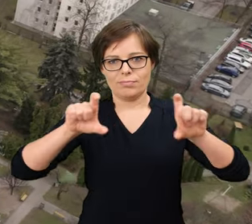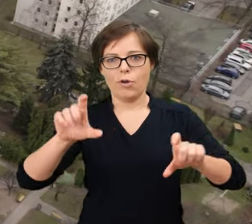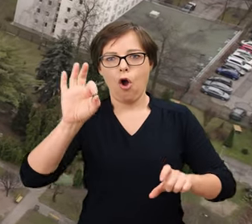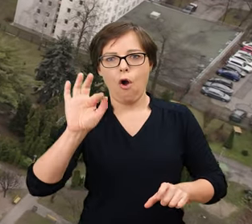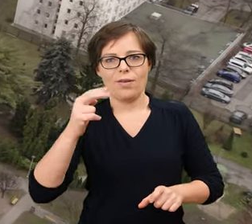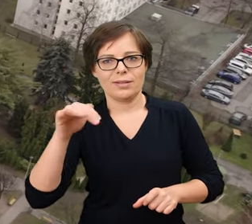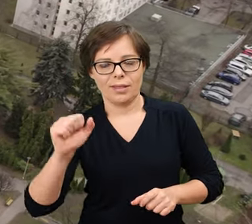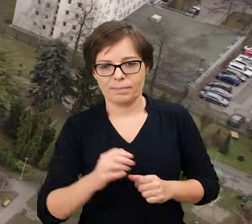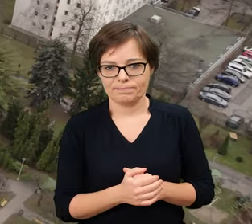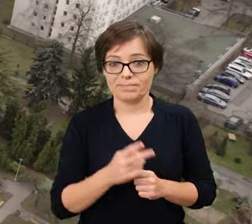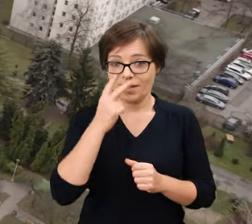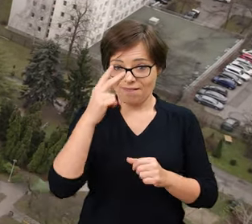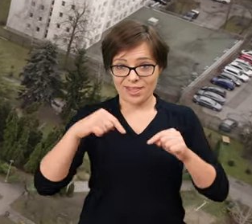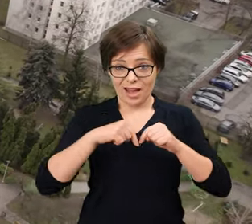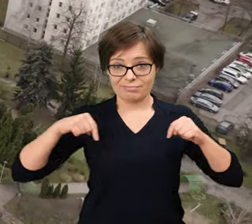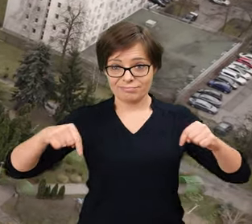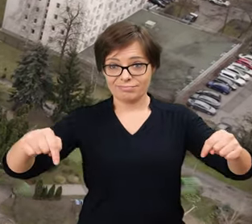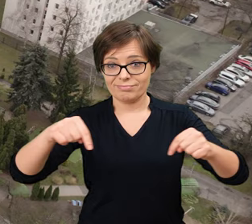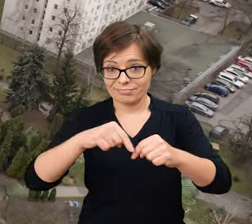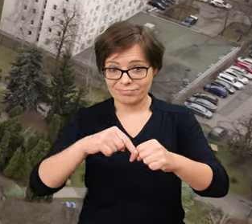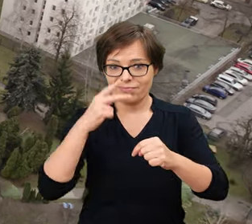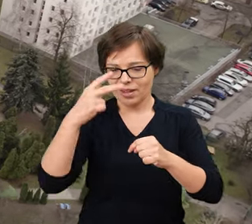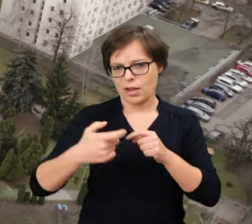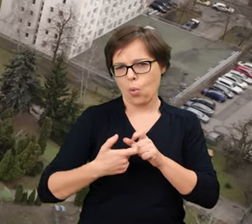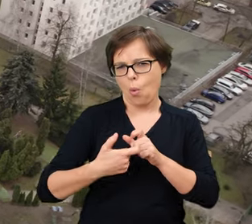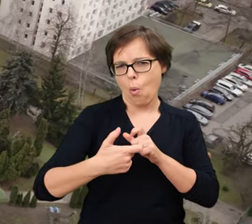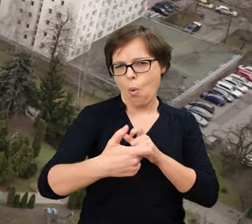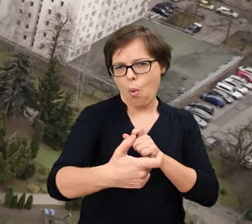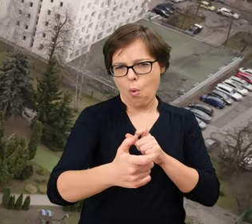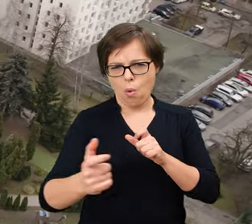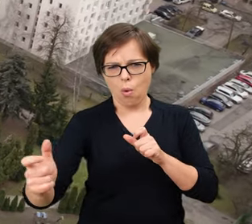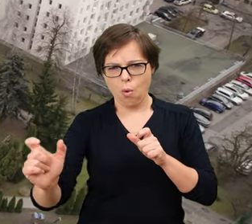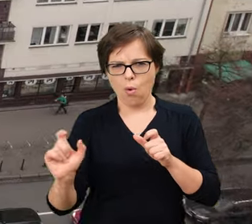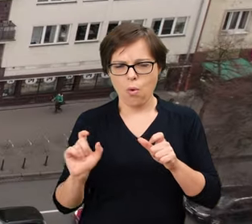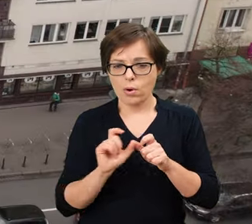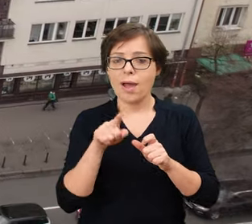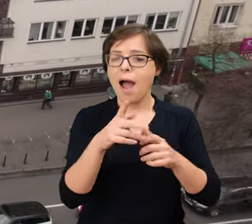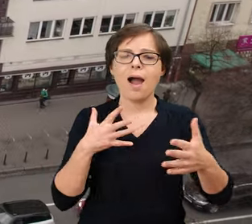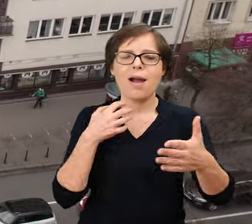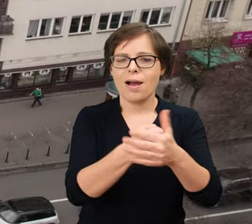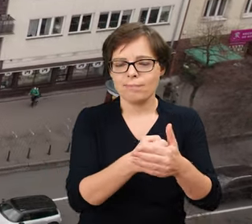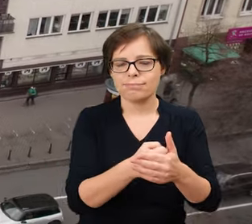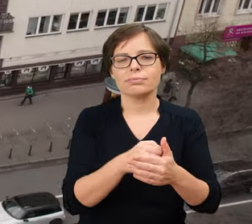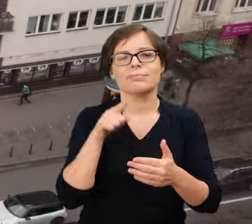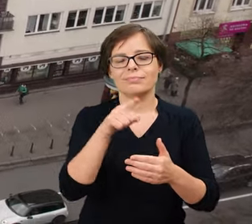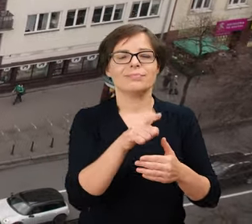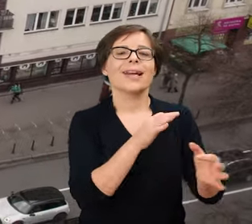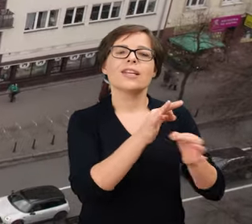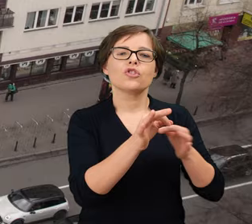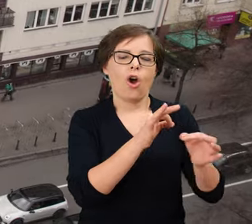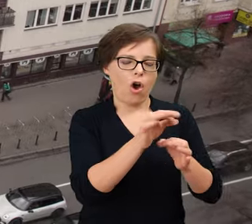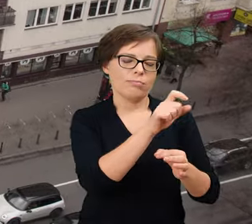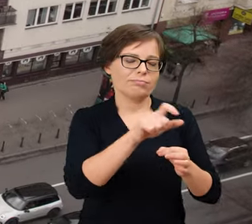Jak widać, kwartał jest dość długi. Na samym końcu jest słynna wśród historyków